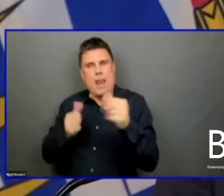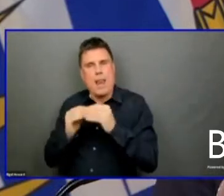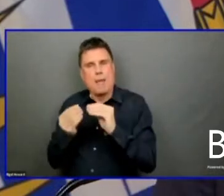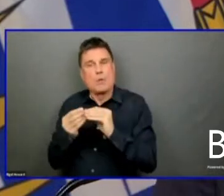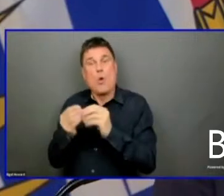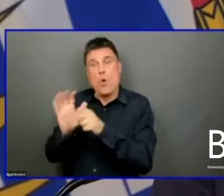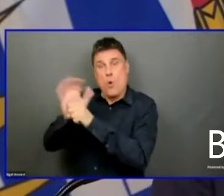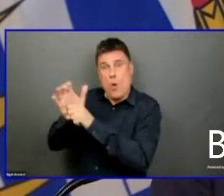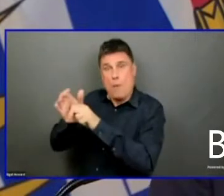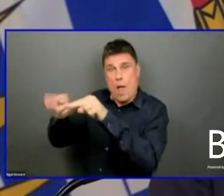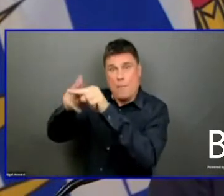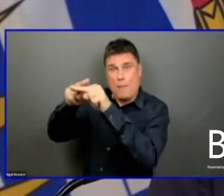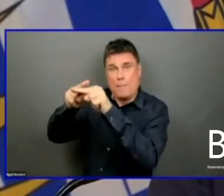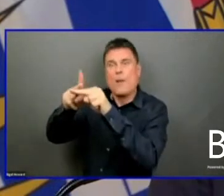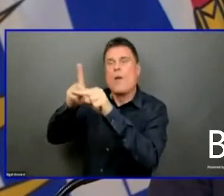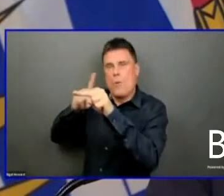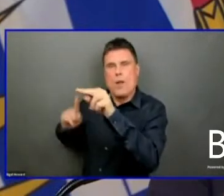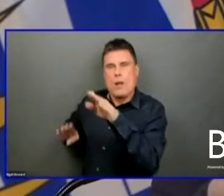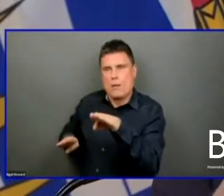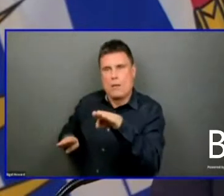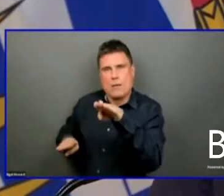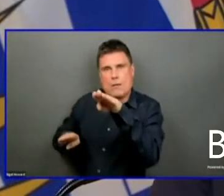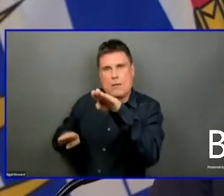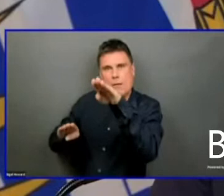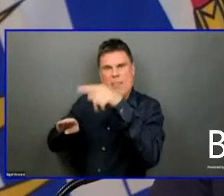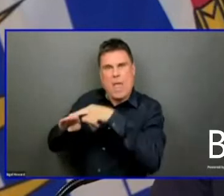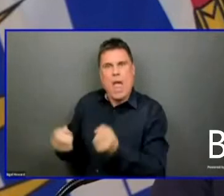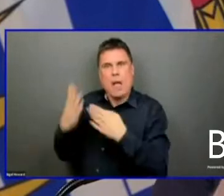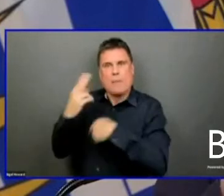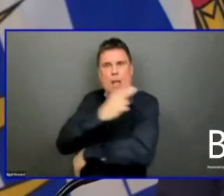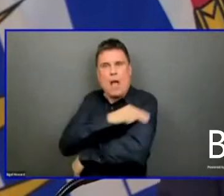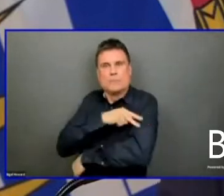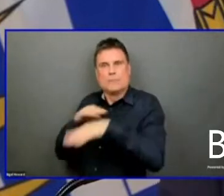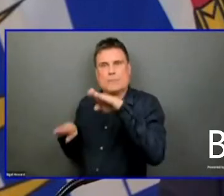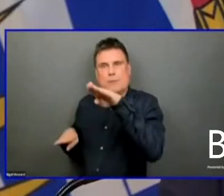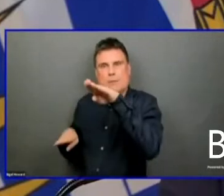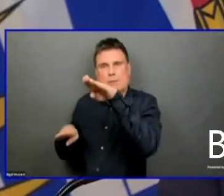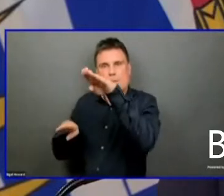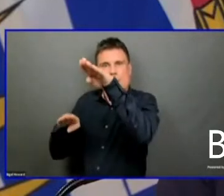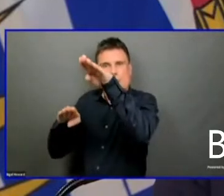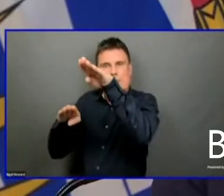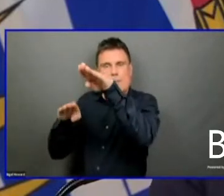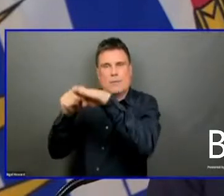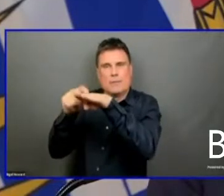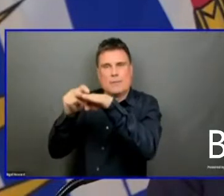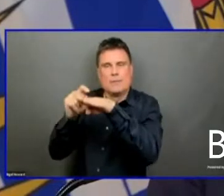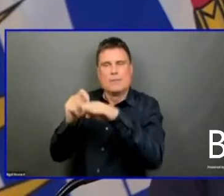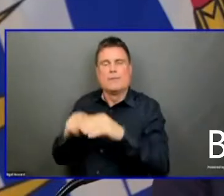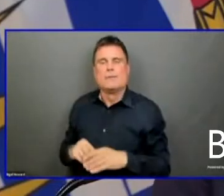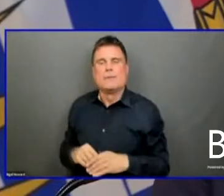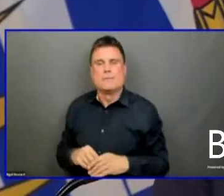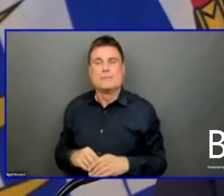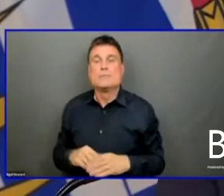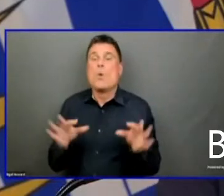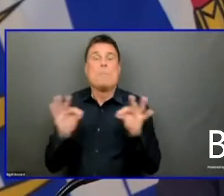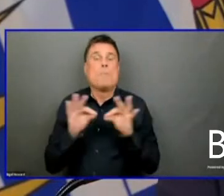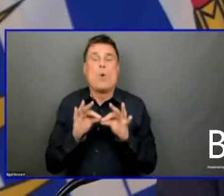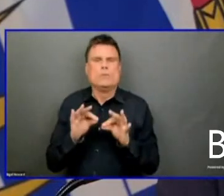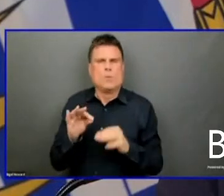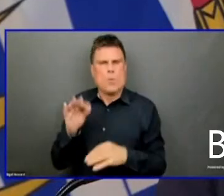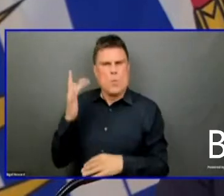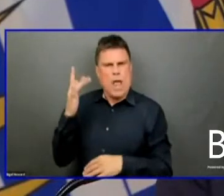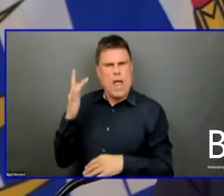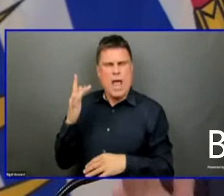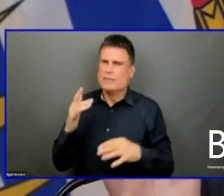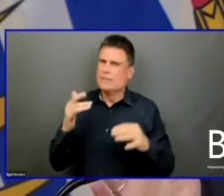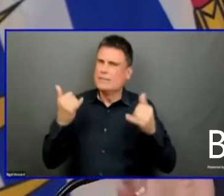hospitalizations, and that's why the age-based program is so important. 他 Why 说 we 为什 need 么 to 我们还是 maintain 以 the 年龄 protection 为 from 主要 vaccination for 的施